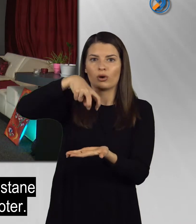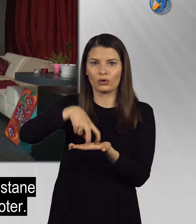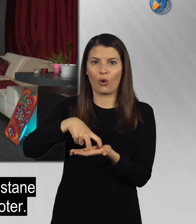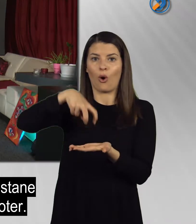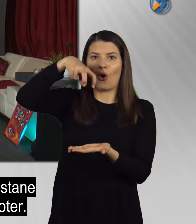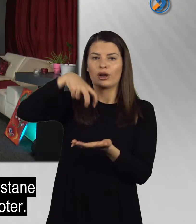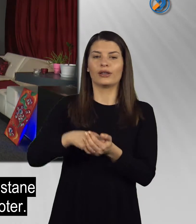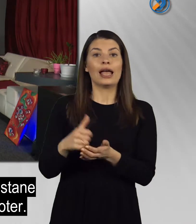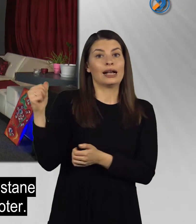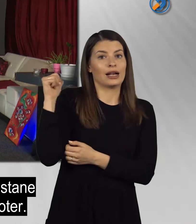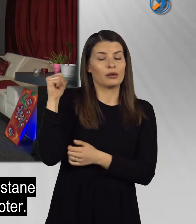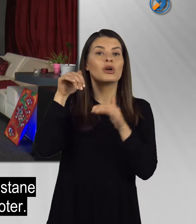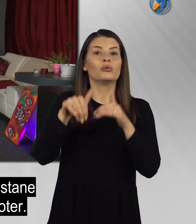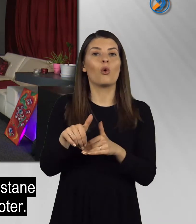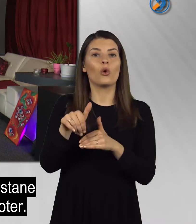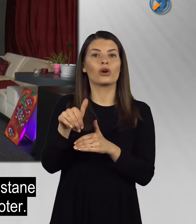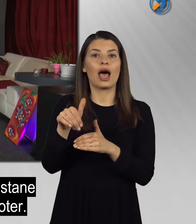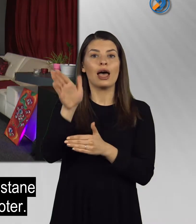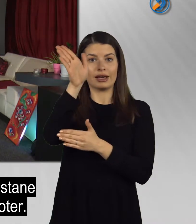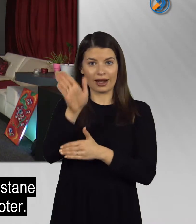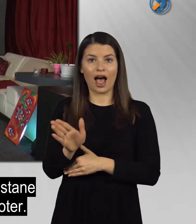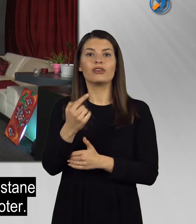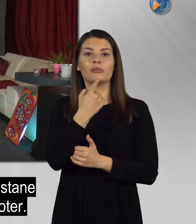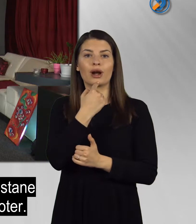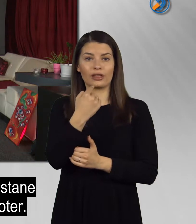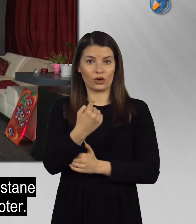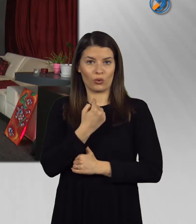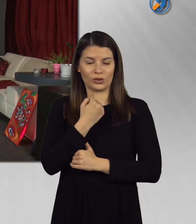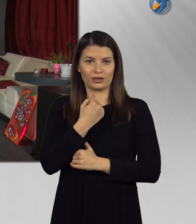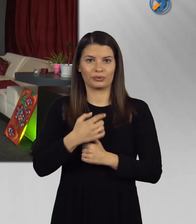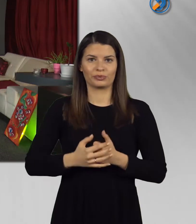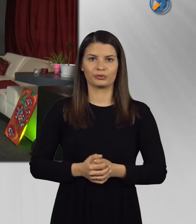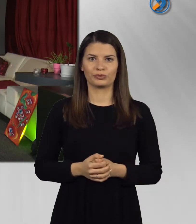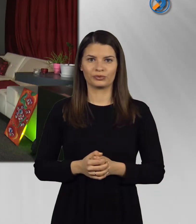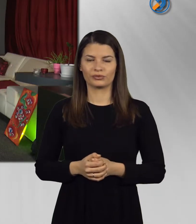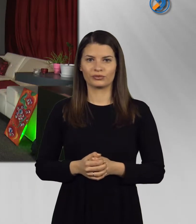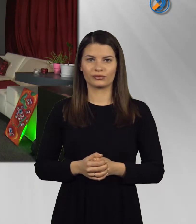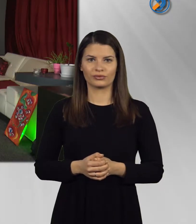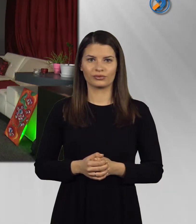odrivem. Hrbet ostane raven, brada noter.